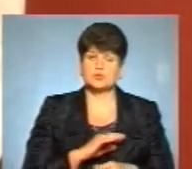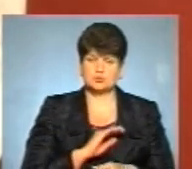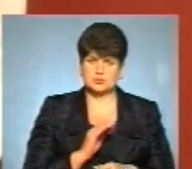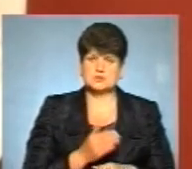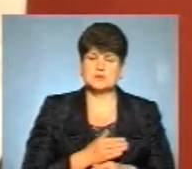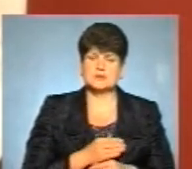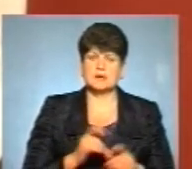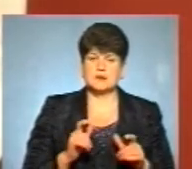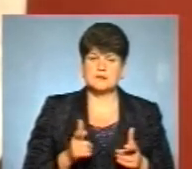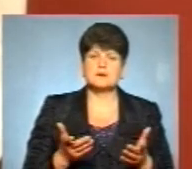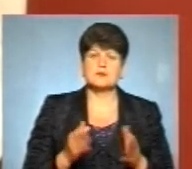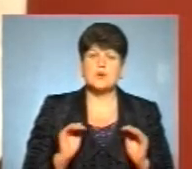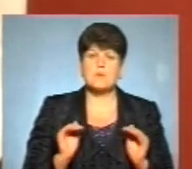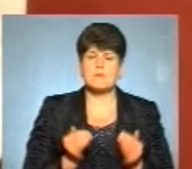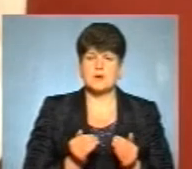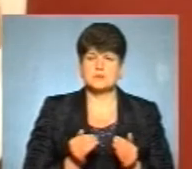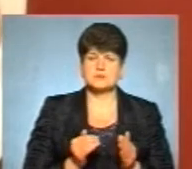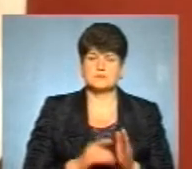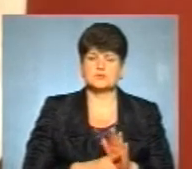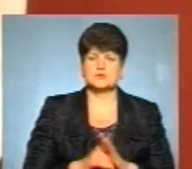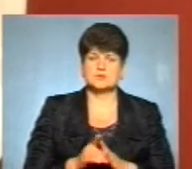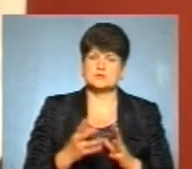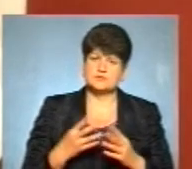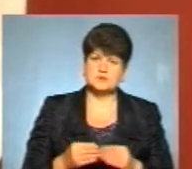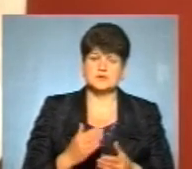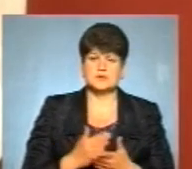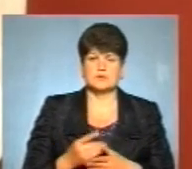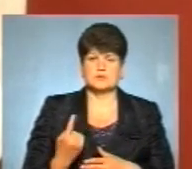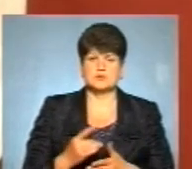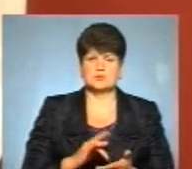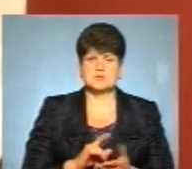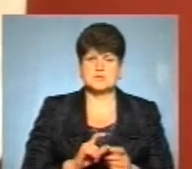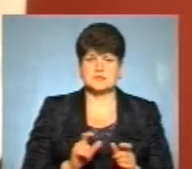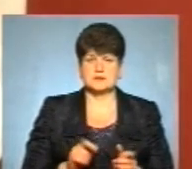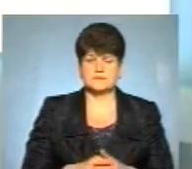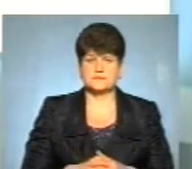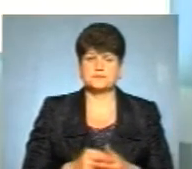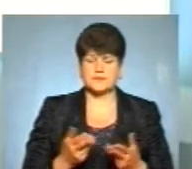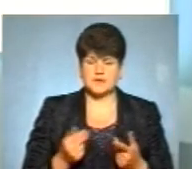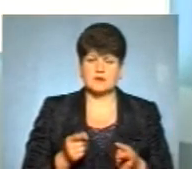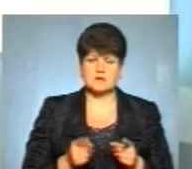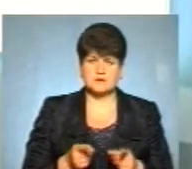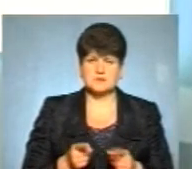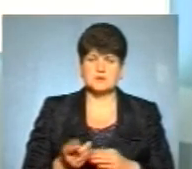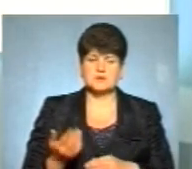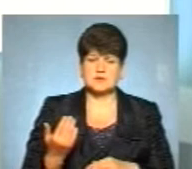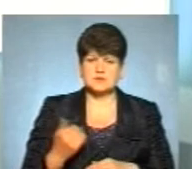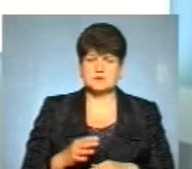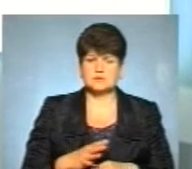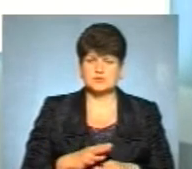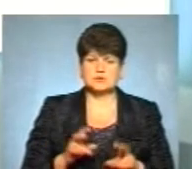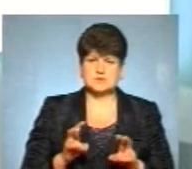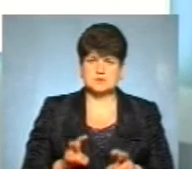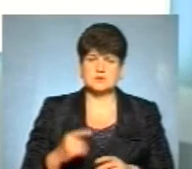карантин, які обмеження вводять чи вже введено в обласному центрі. Так, дійсно, напередодні було